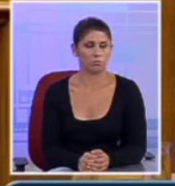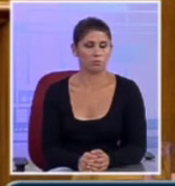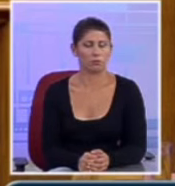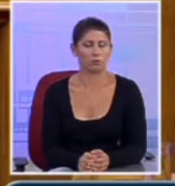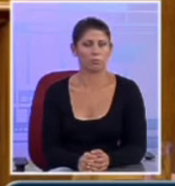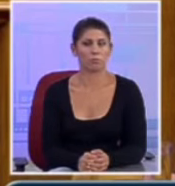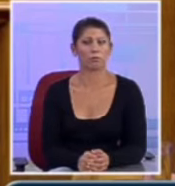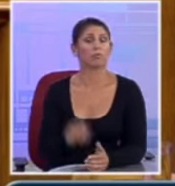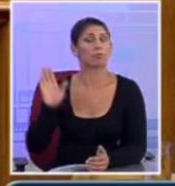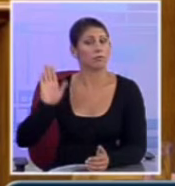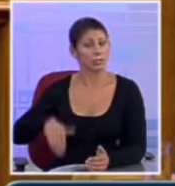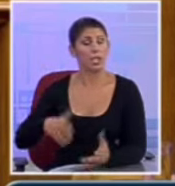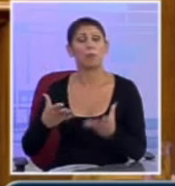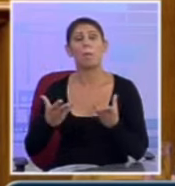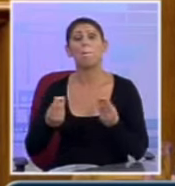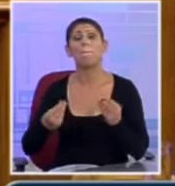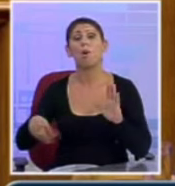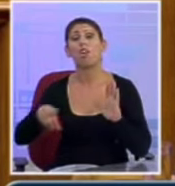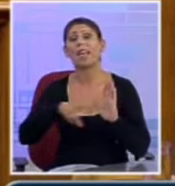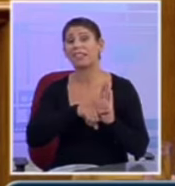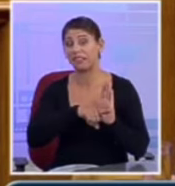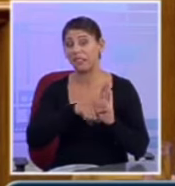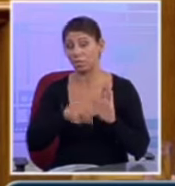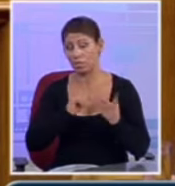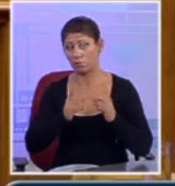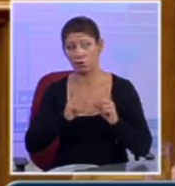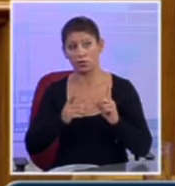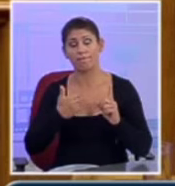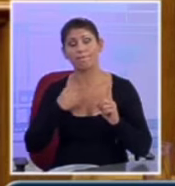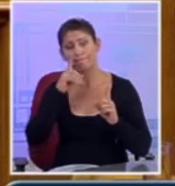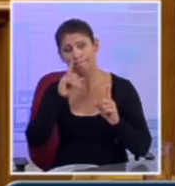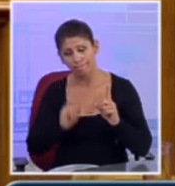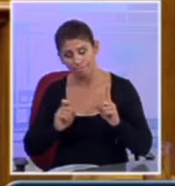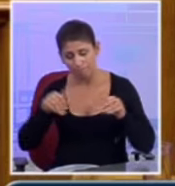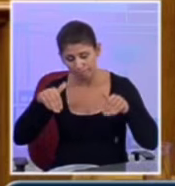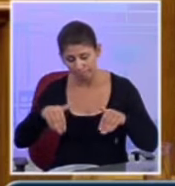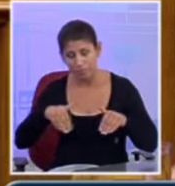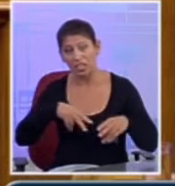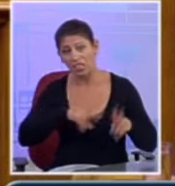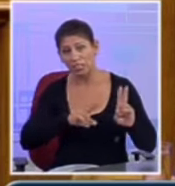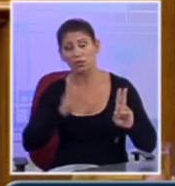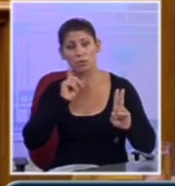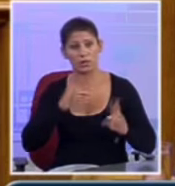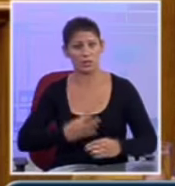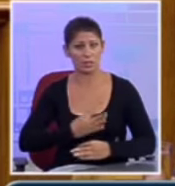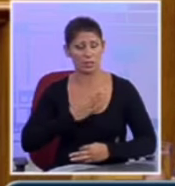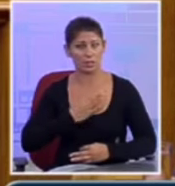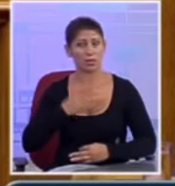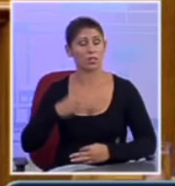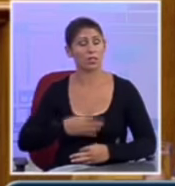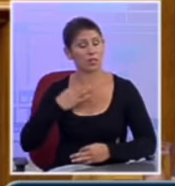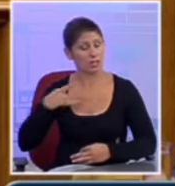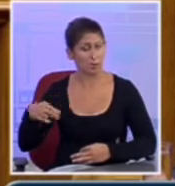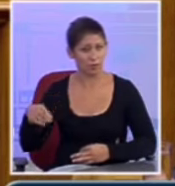Τέλος, από τα πολύ αρνητικά, τα οποία είμαστε υποχρεωμένοι να υλοποιήσουμε, κυρίες και κύριοι, κύριοι